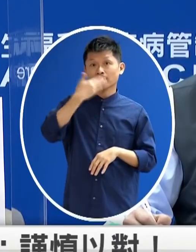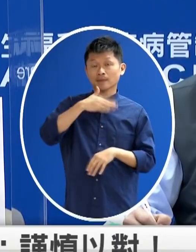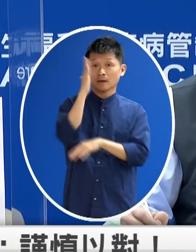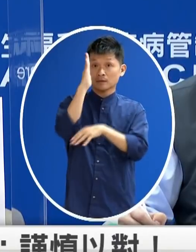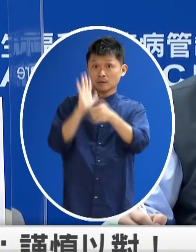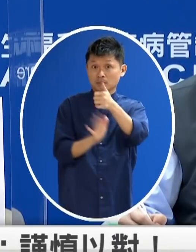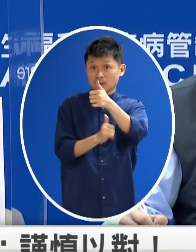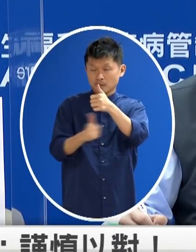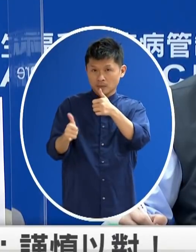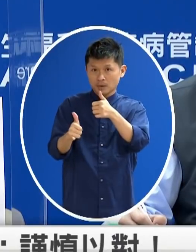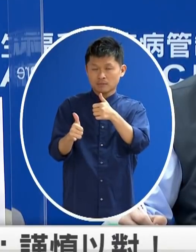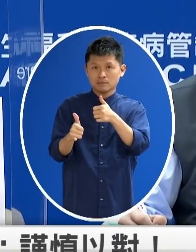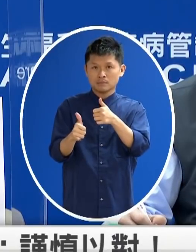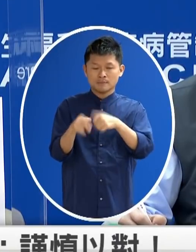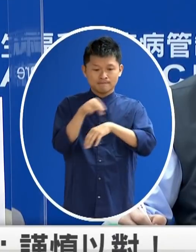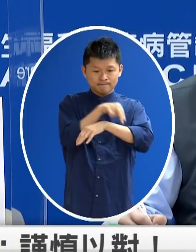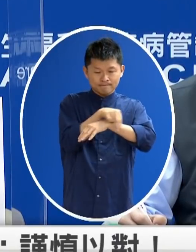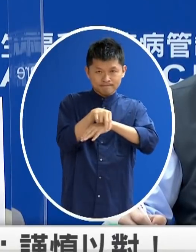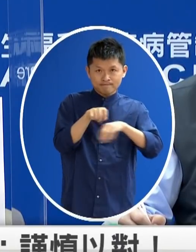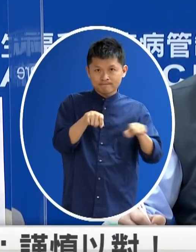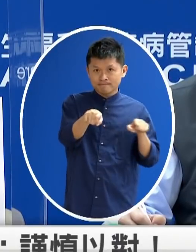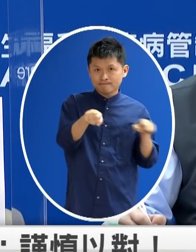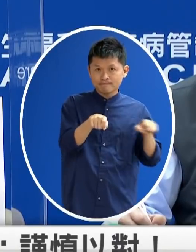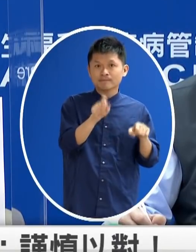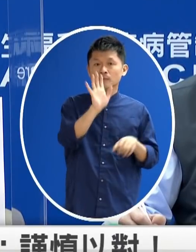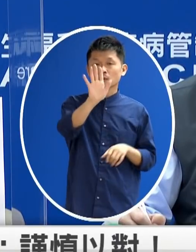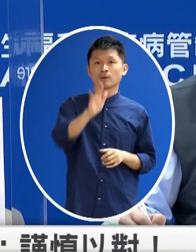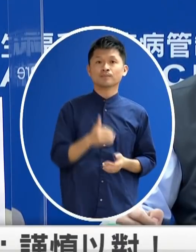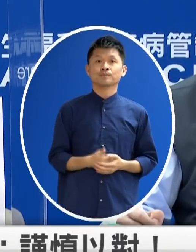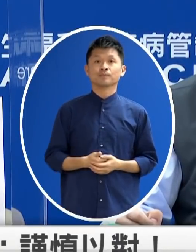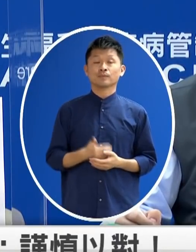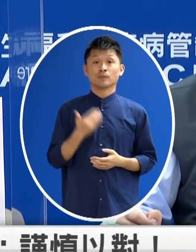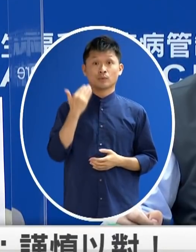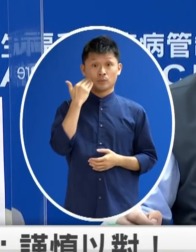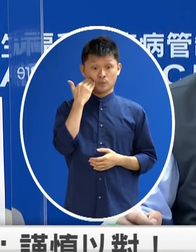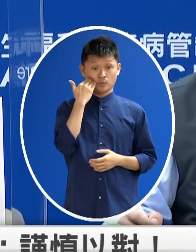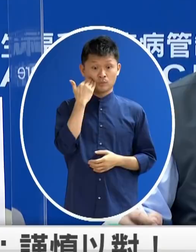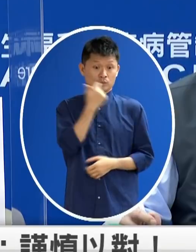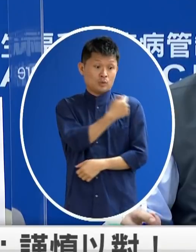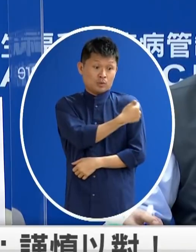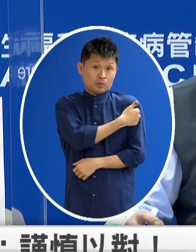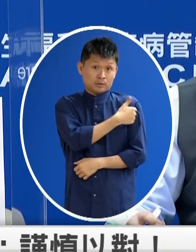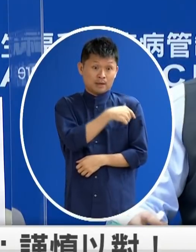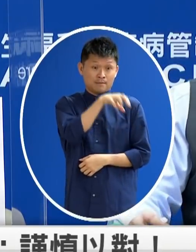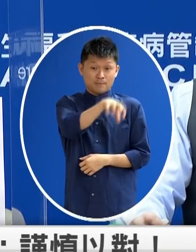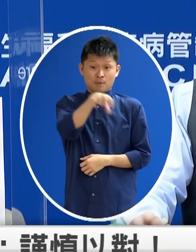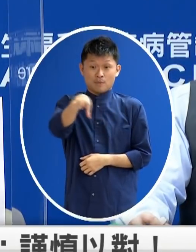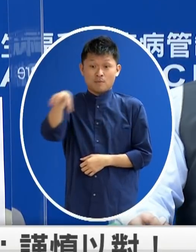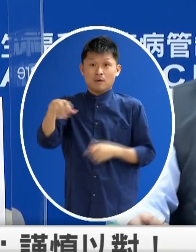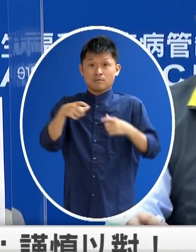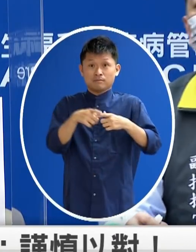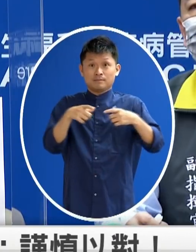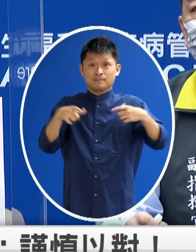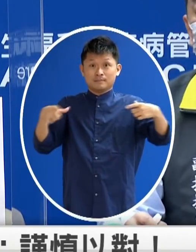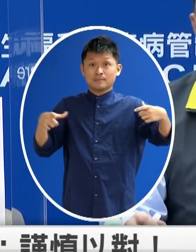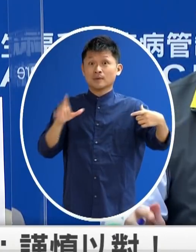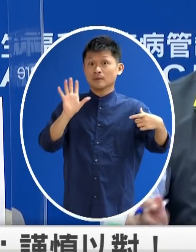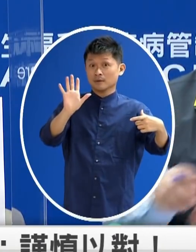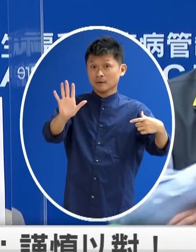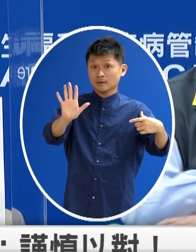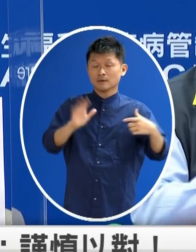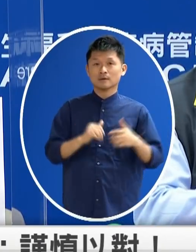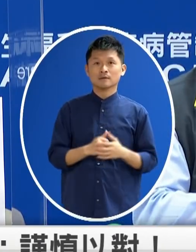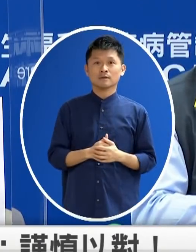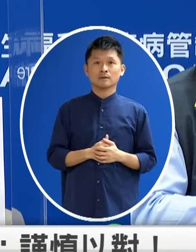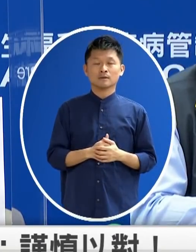是有相当的一个规划哈，只要这个量，我们只要扩大的这个范围，哈，往这个哈，就是说比较大的一